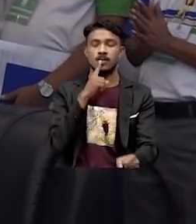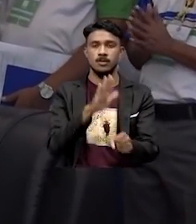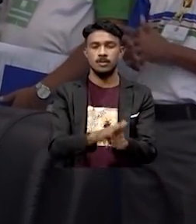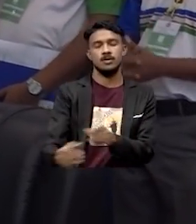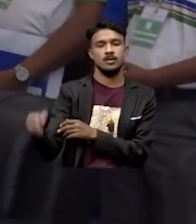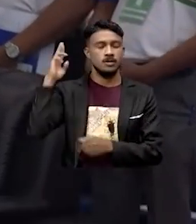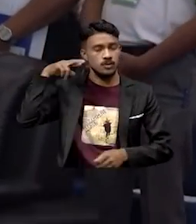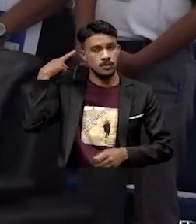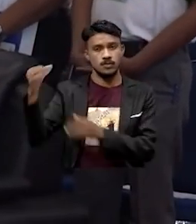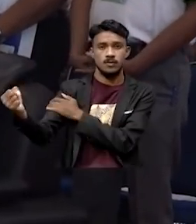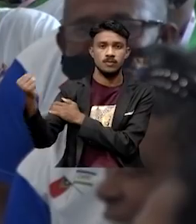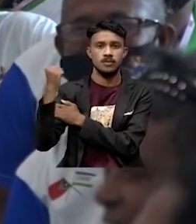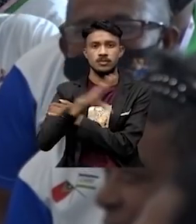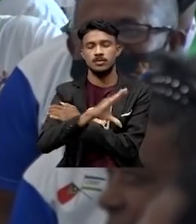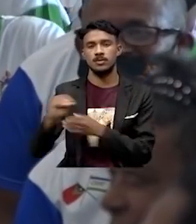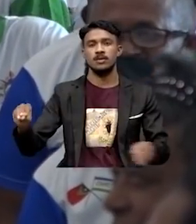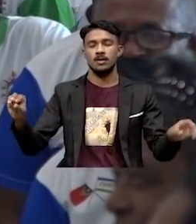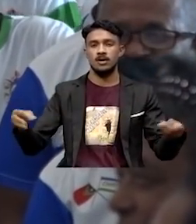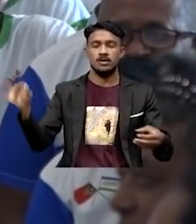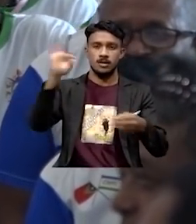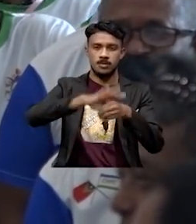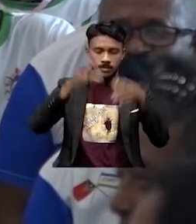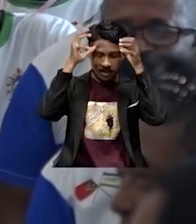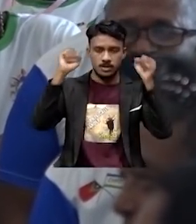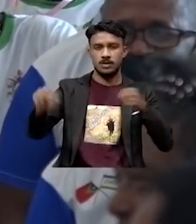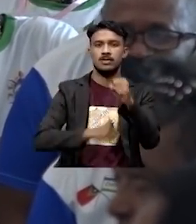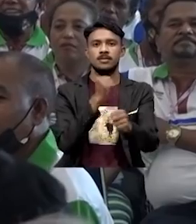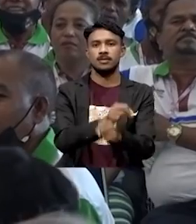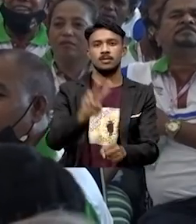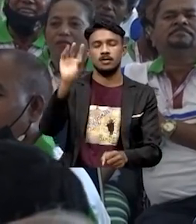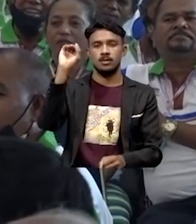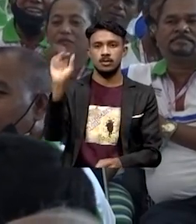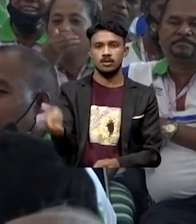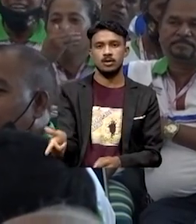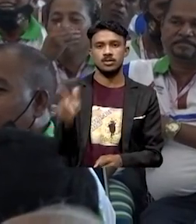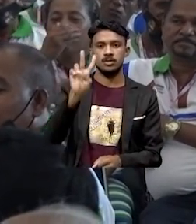nune José Ramos Horta bele eleitu nudar presidente republika periodu riung rua ronu